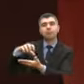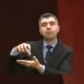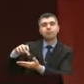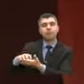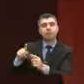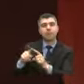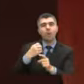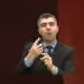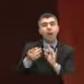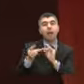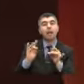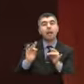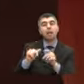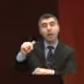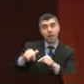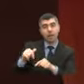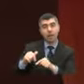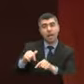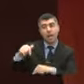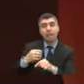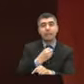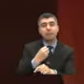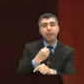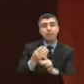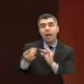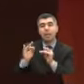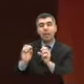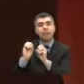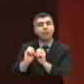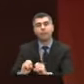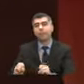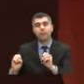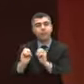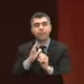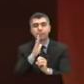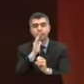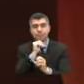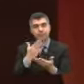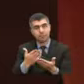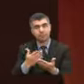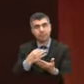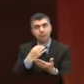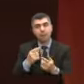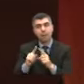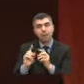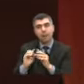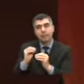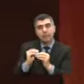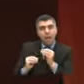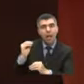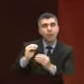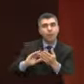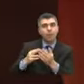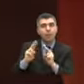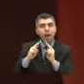نظام معلوماتي، فالمستشفيات الأخرى لا تتوفر على نظام المعلوماتي، والنظام المعلوماتي كيولي من الأولويات للأولويات باش كيعطينا المؤشرات. وأنا متفق معك